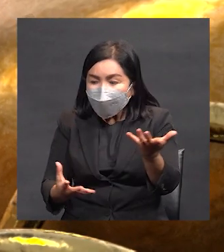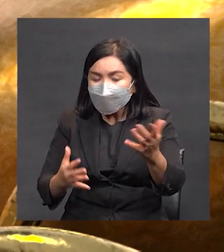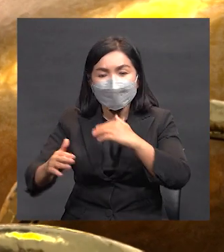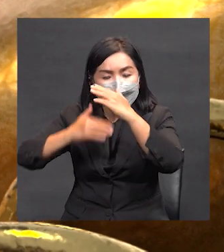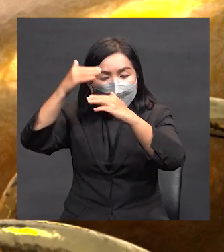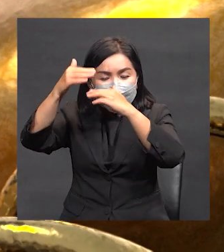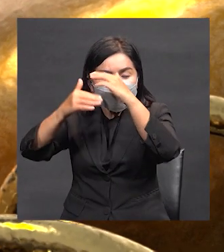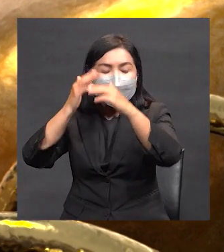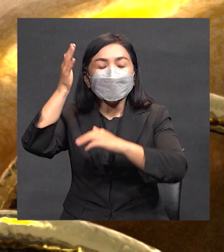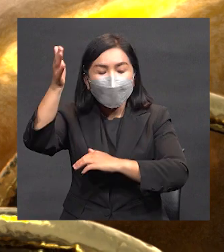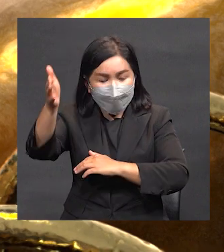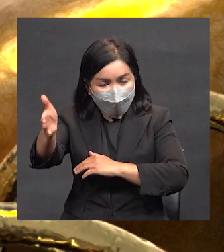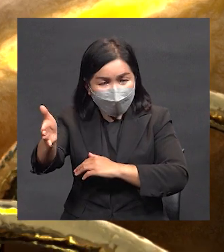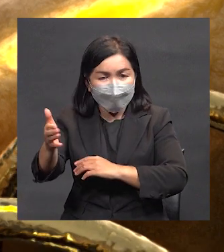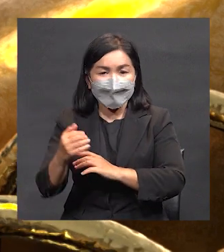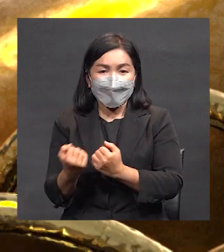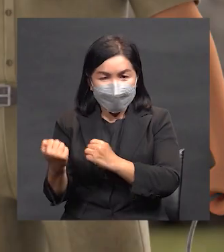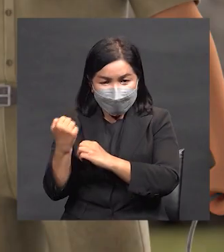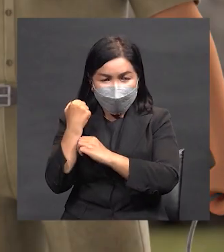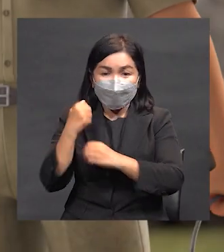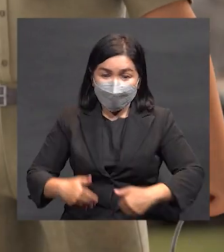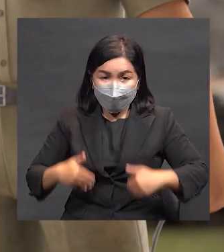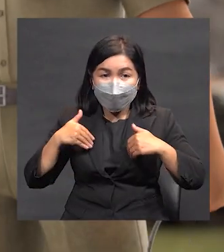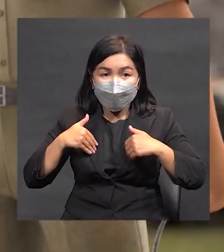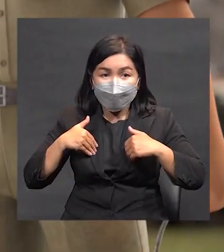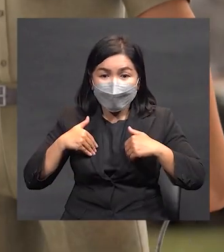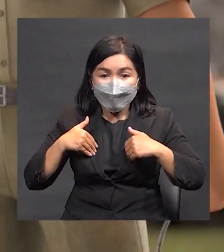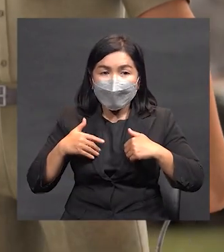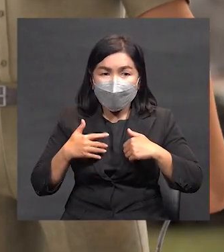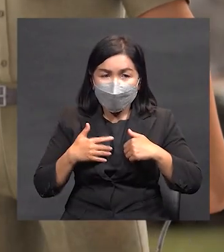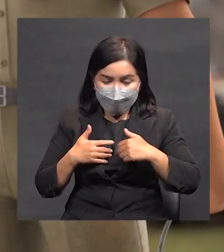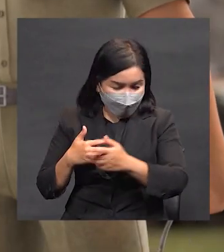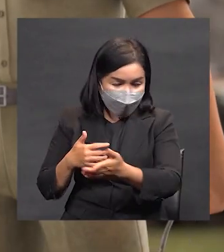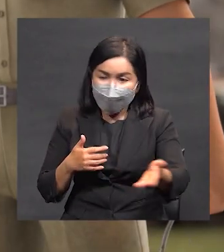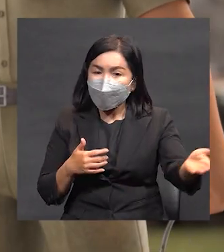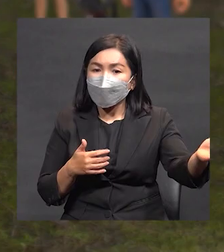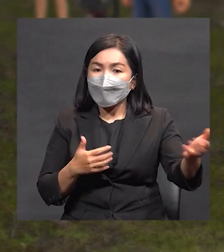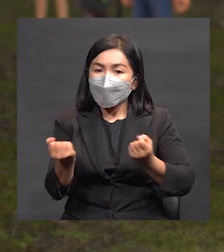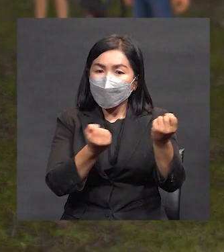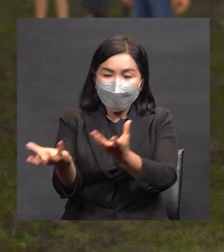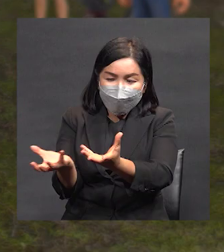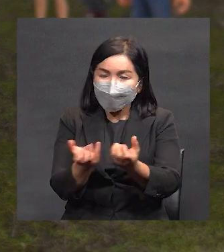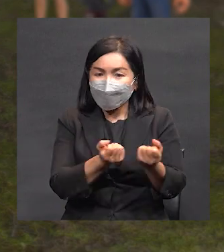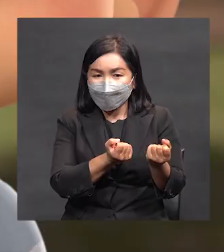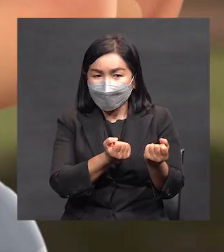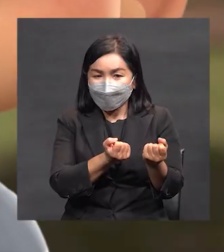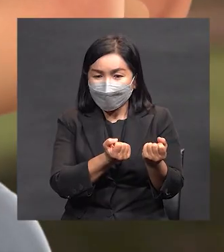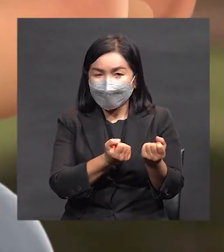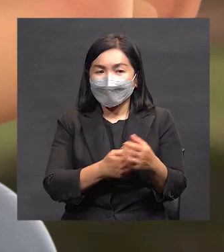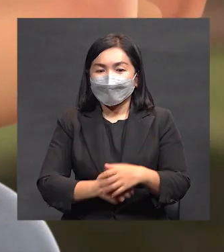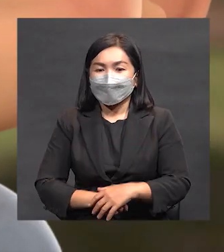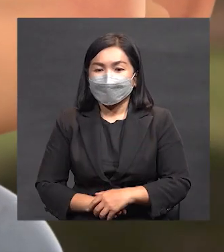นาและเติบโตต่อไปได้อย่างมั่นคง อ้าวไปได้แล้วเดี๋ยวรถมารับแล้ว